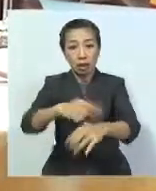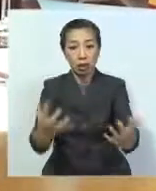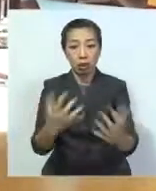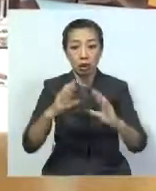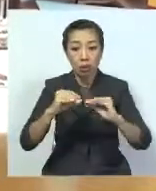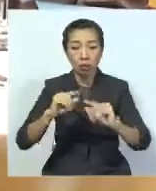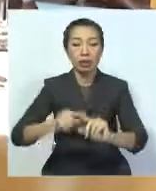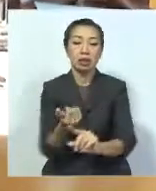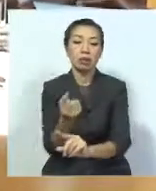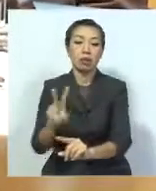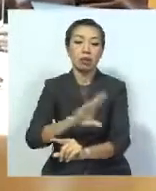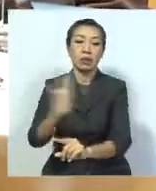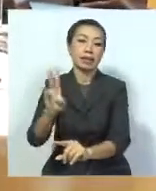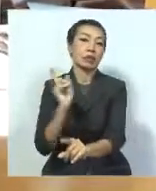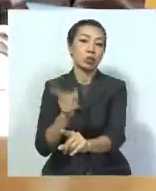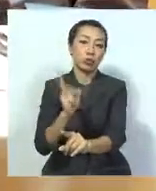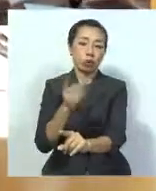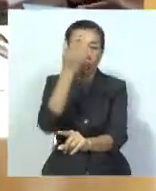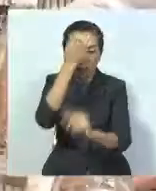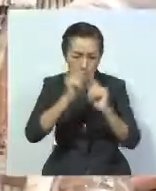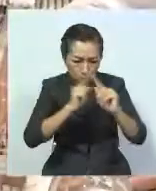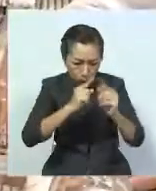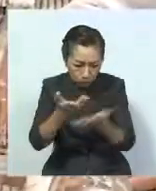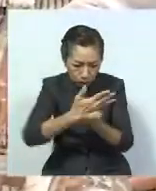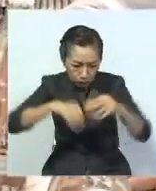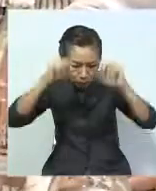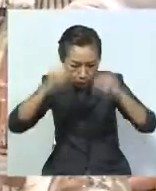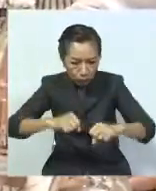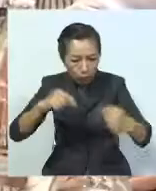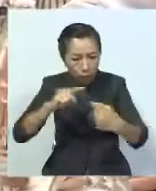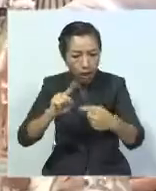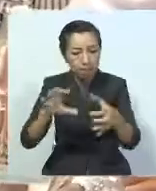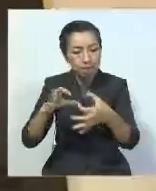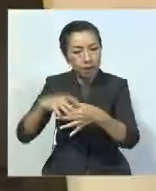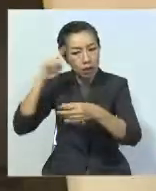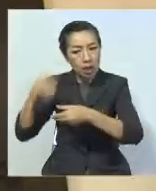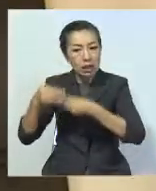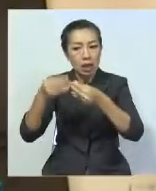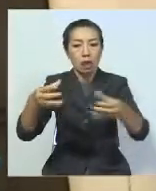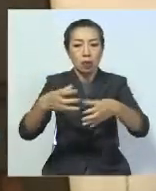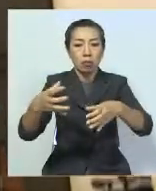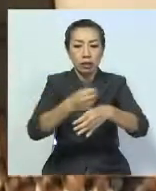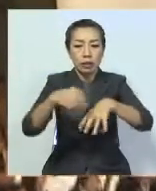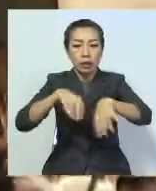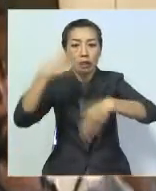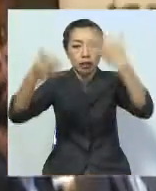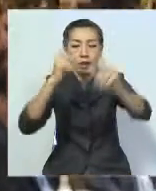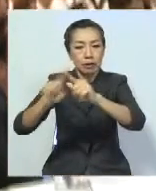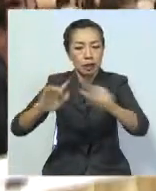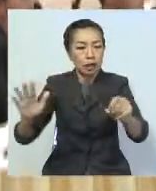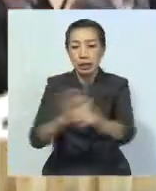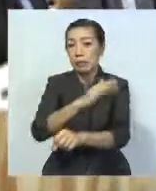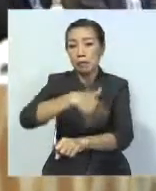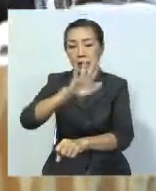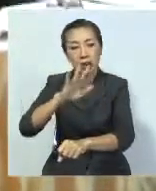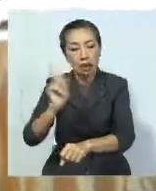าคมนี้เหมือนเดิมนะคะเพื่อที่จะหารือวันที่เหมาะสมในการปลดล็อกทางการเมืองซึ่งคสช.จะพิ